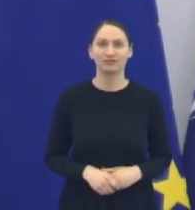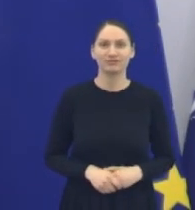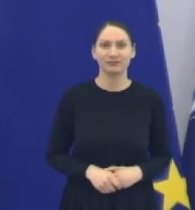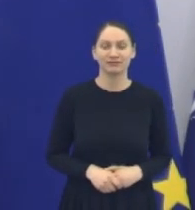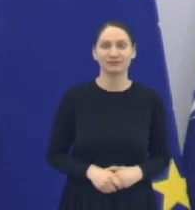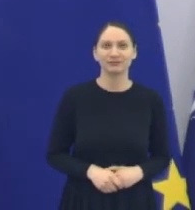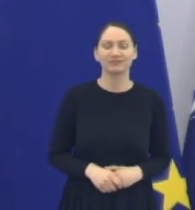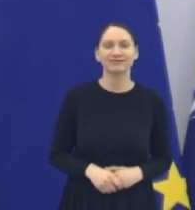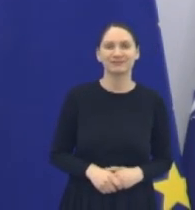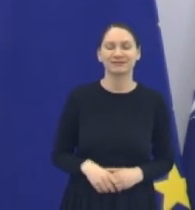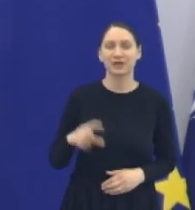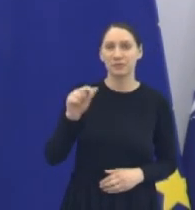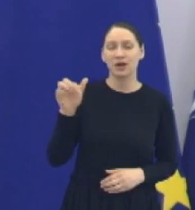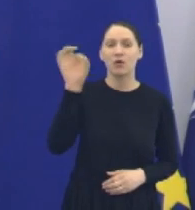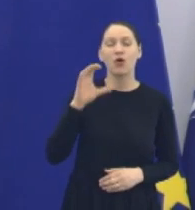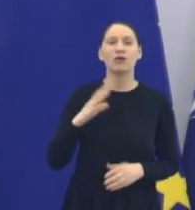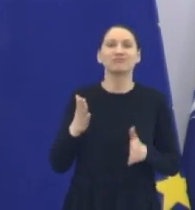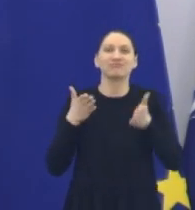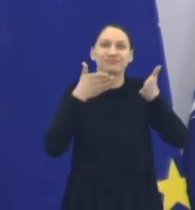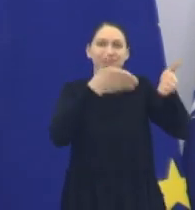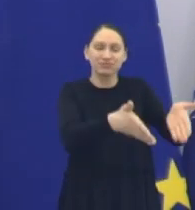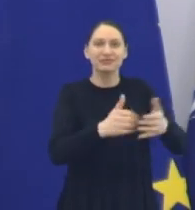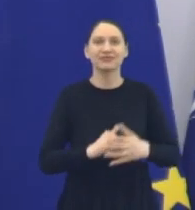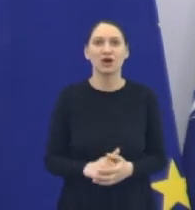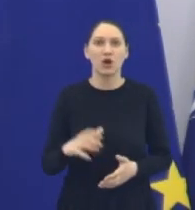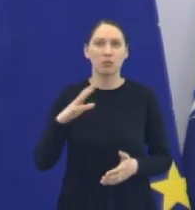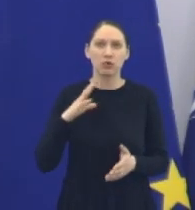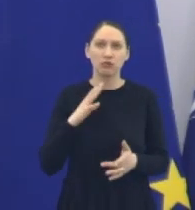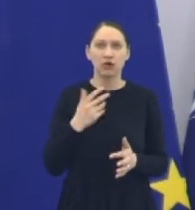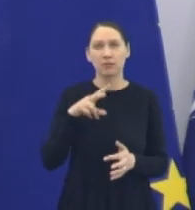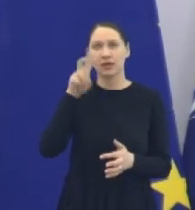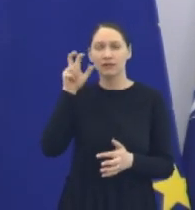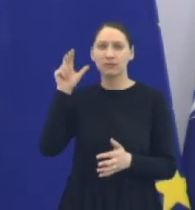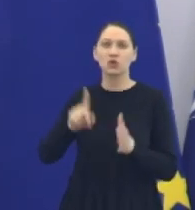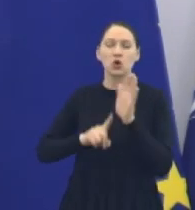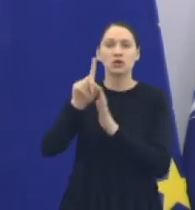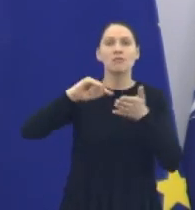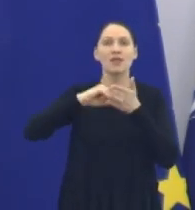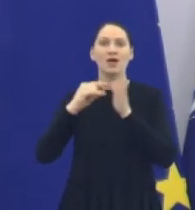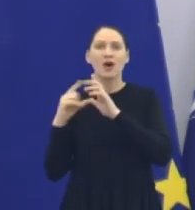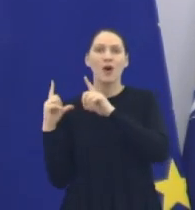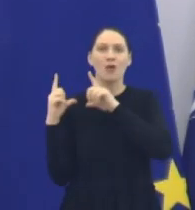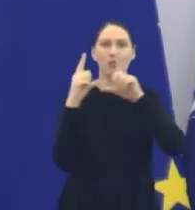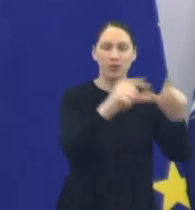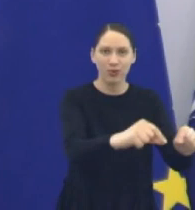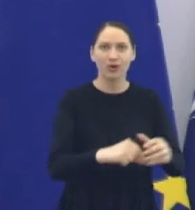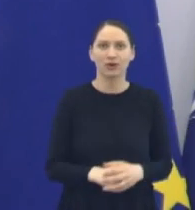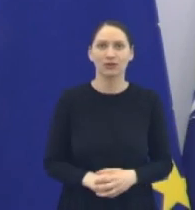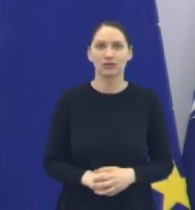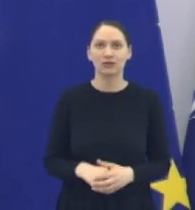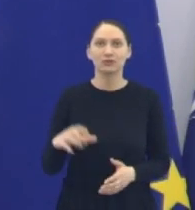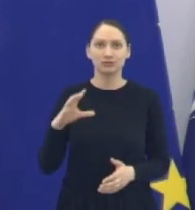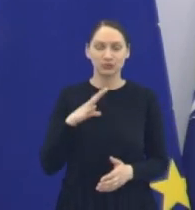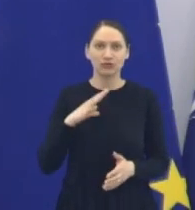Pirmiausia, apie patį vizitą. Vizitas buvo pradėtas planuoti jau prieš keletą savaičių. Planavome jį